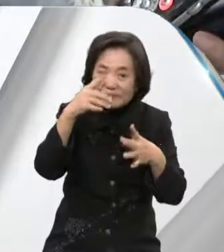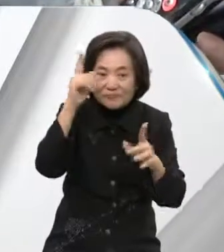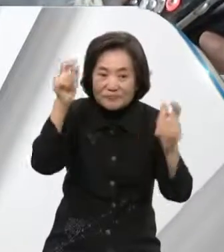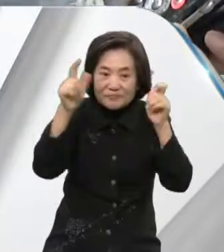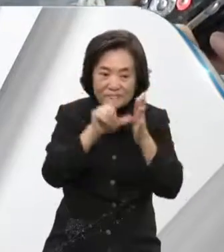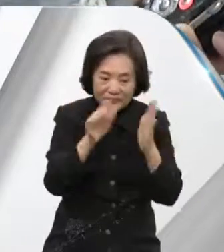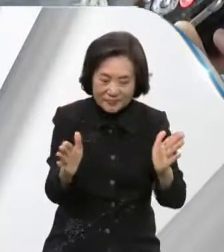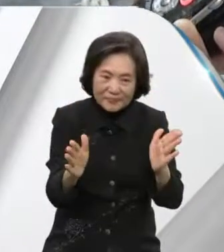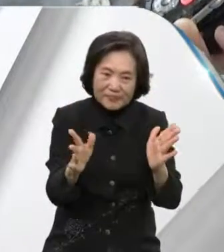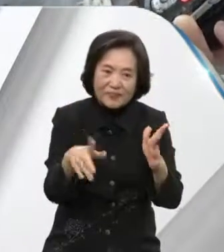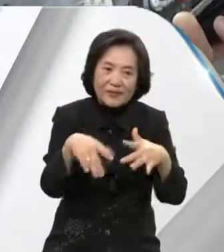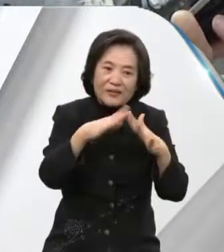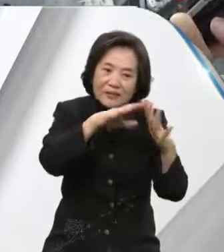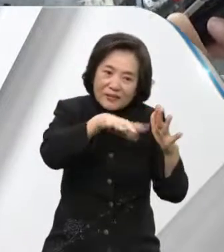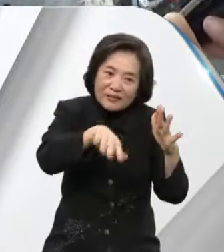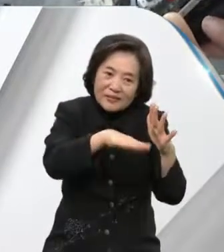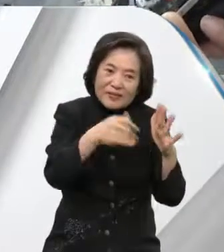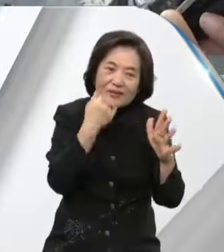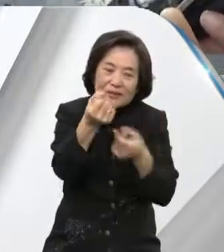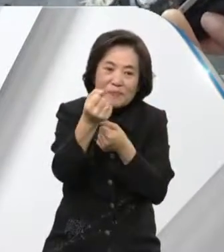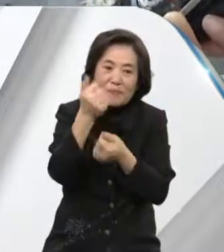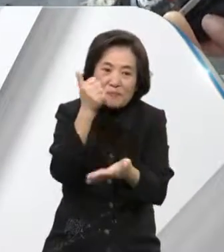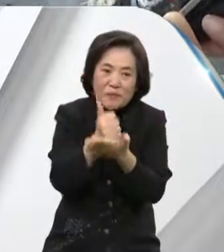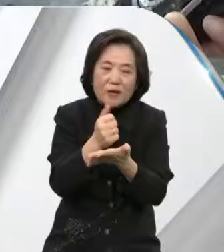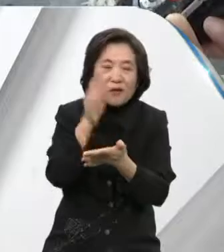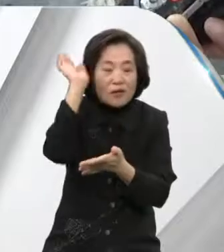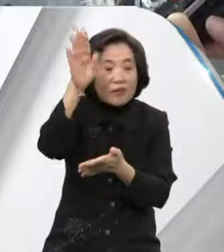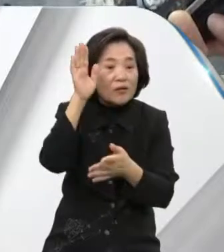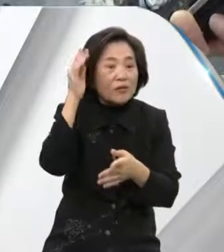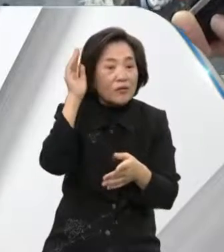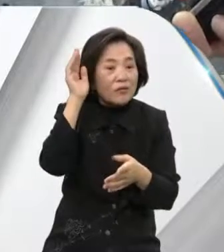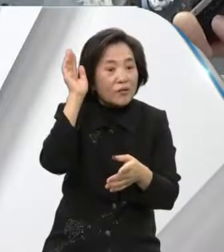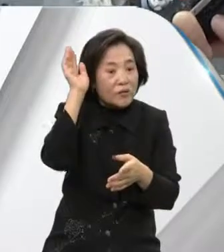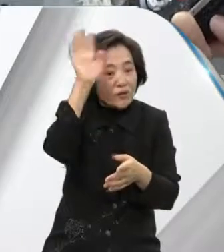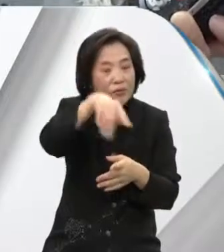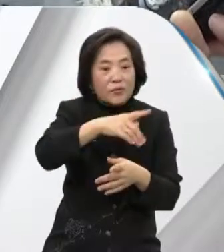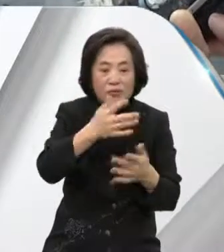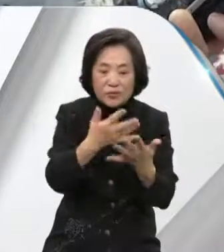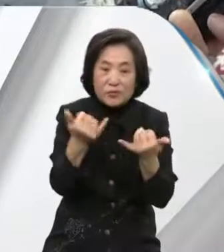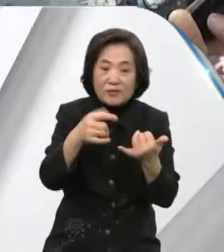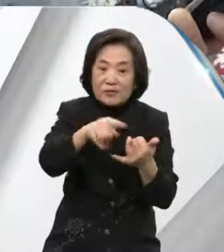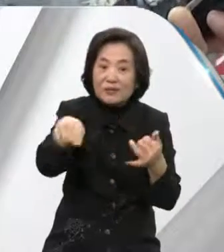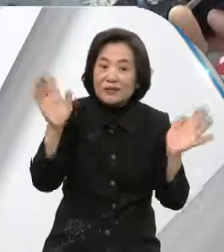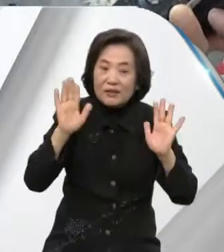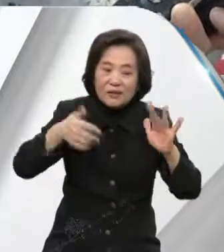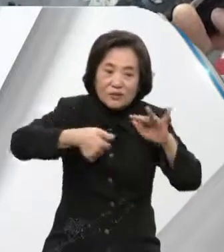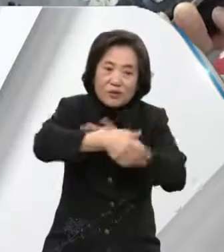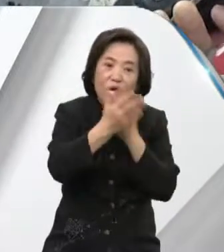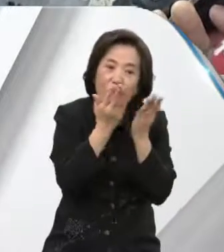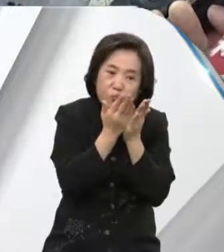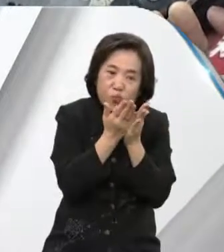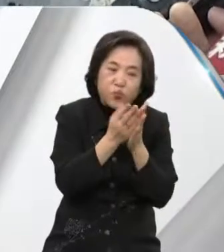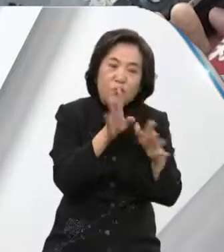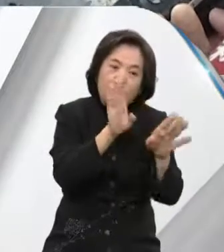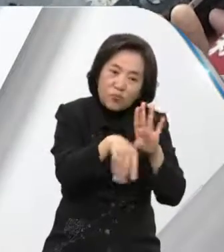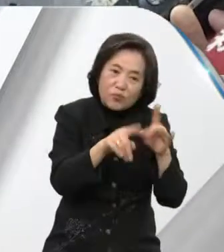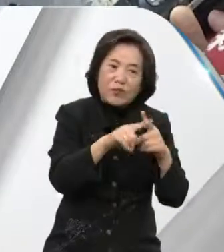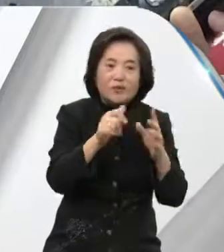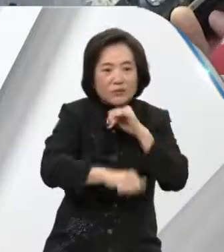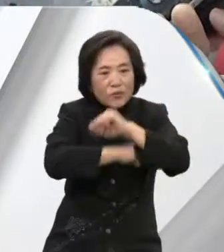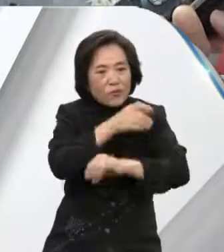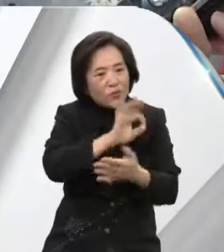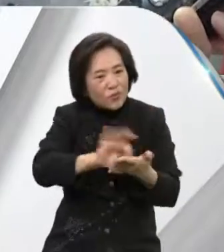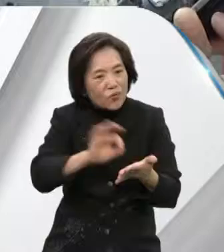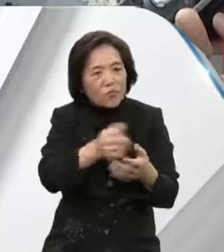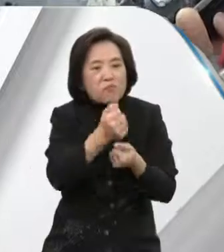这些家庭募到一些助学或者是各项生活的费用，让